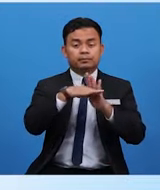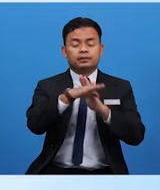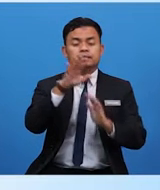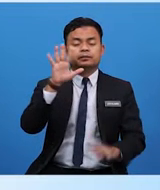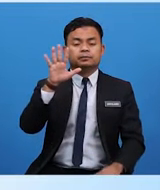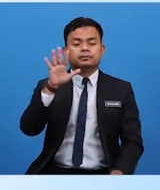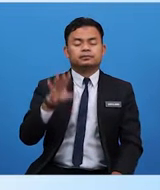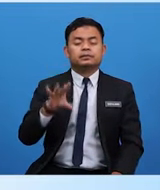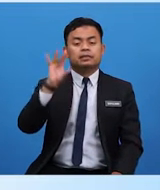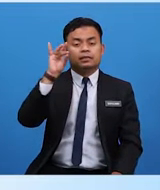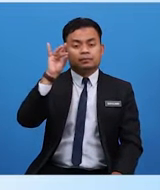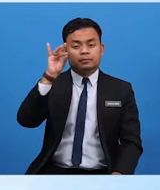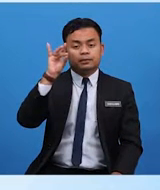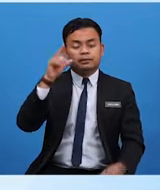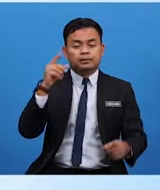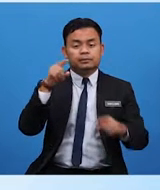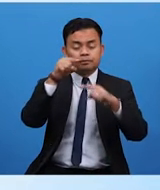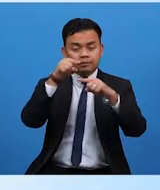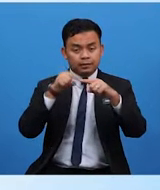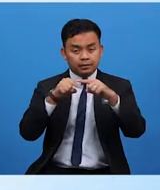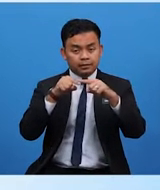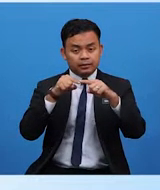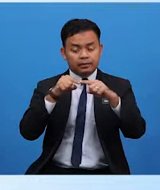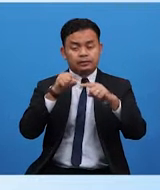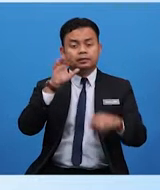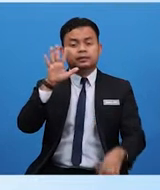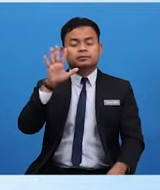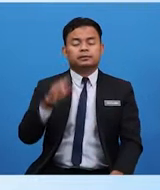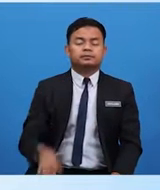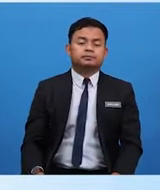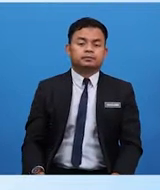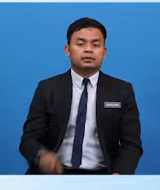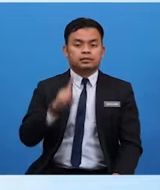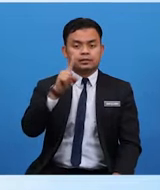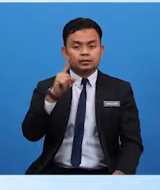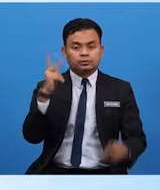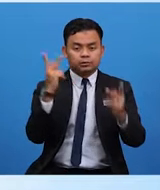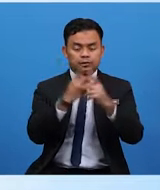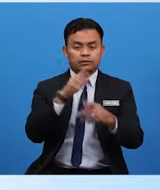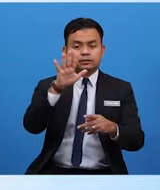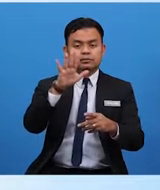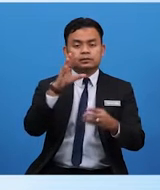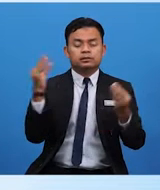80582 hg51 darat 5 =